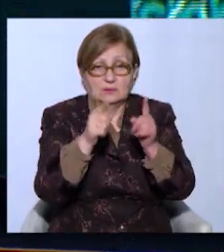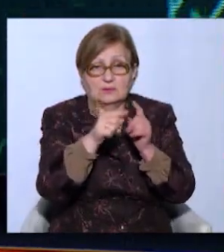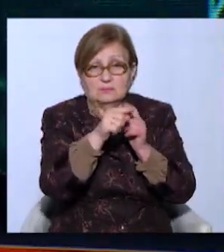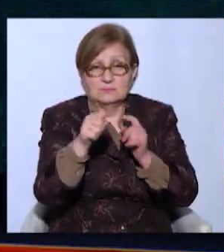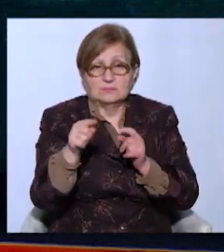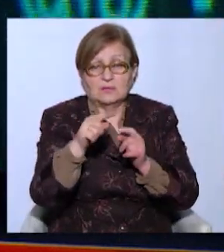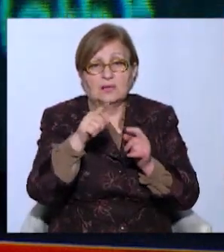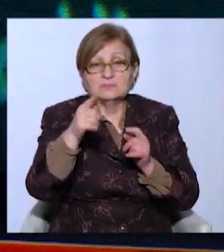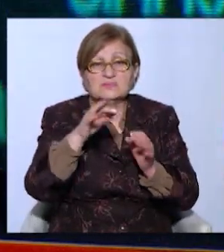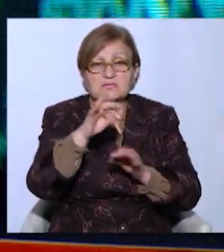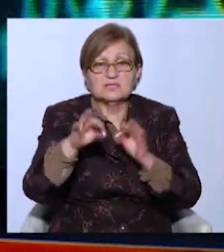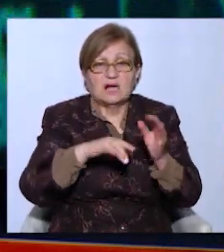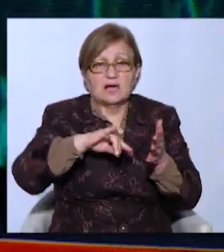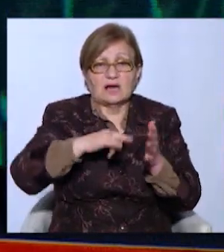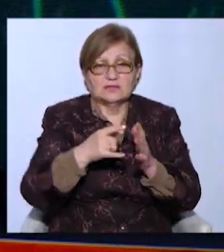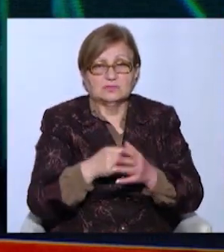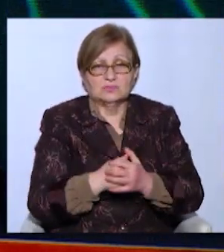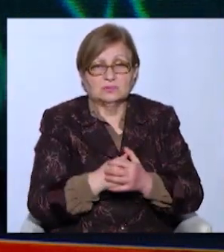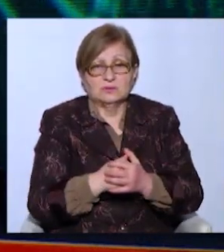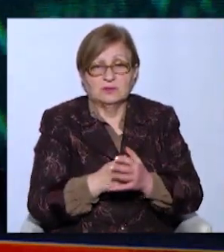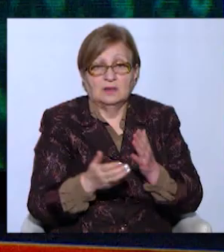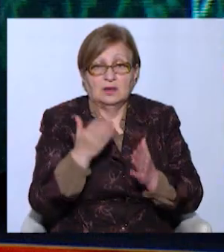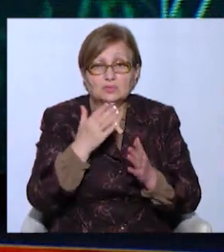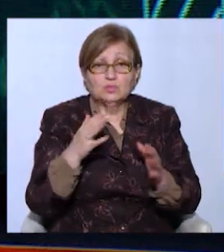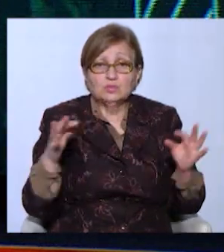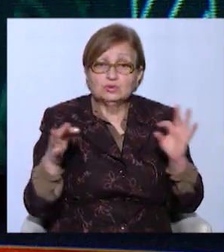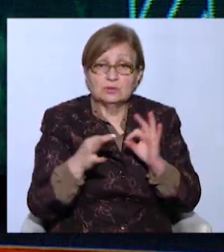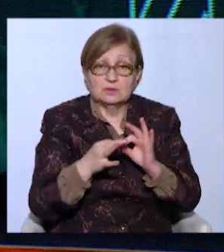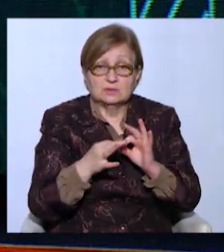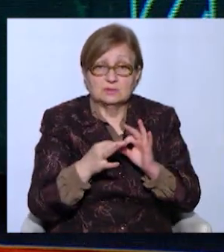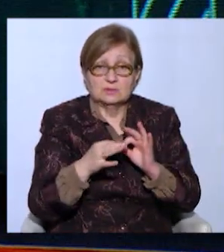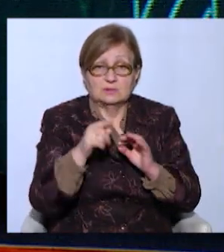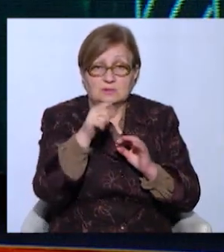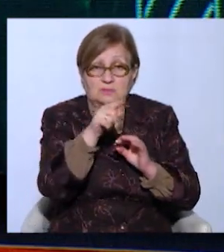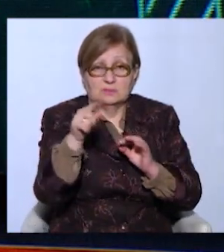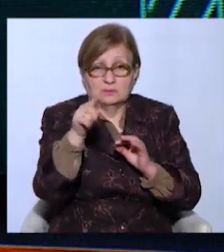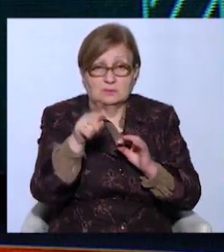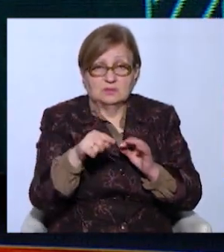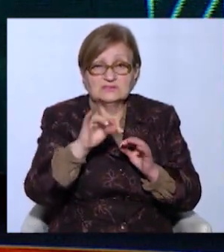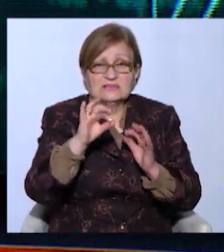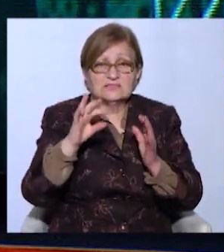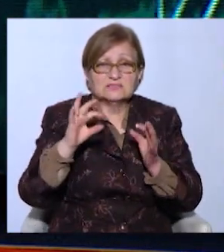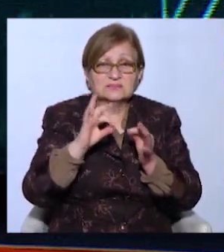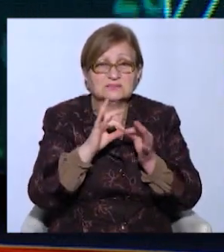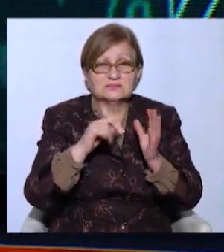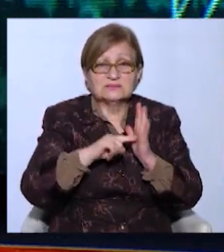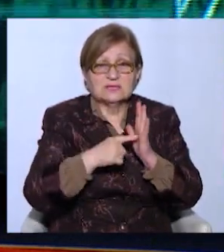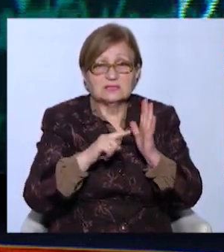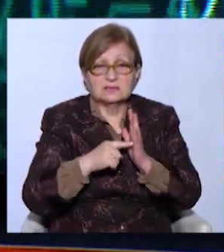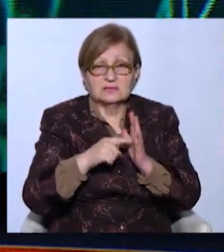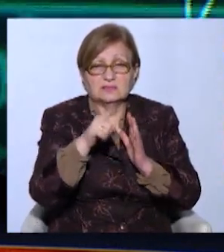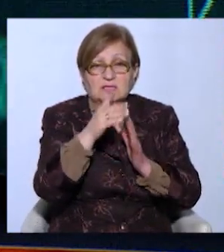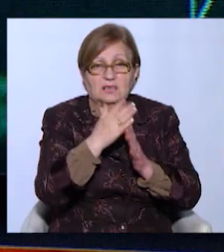რადიუსი, რომელიც მოგეხსენებათ, თუ შევაერთებთ ჩახაზული წრეწირის ცენტრს შეხების წერტილთან, აქ მიიღება